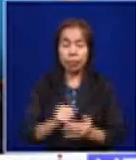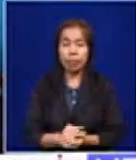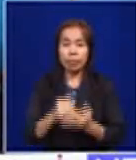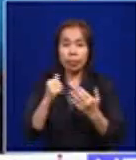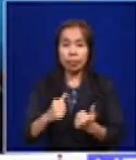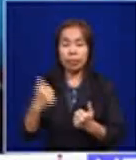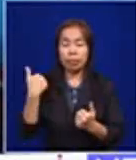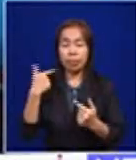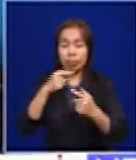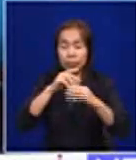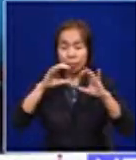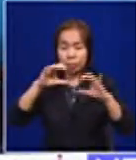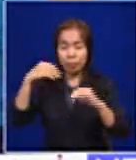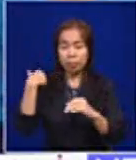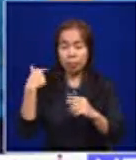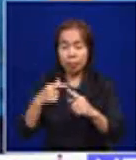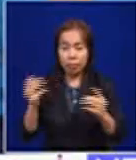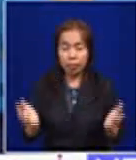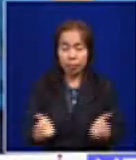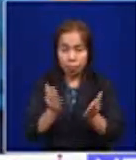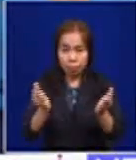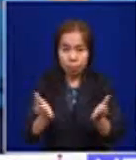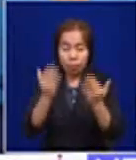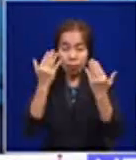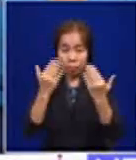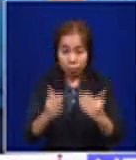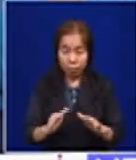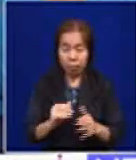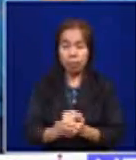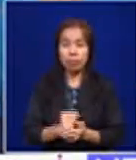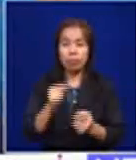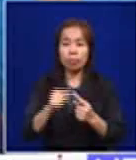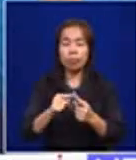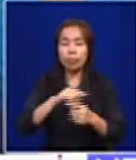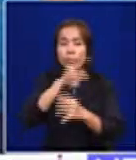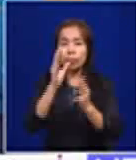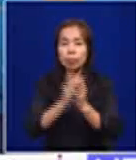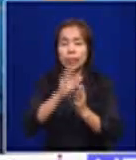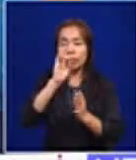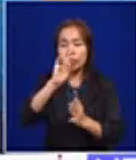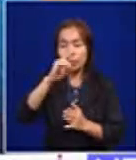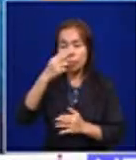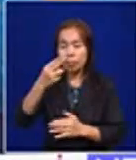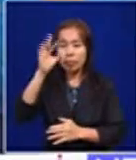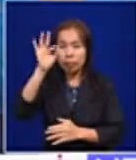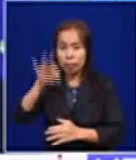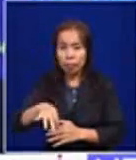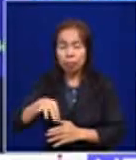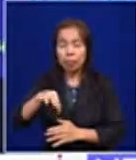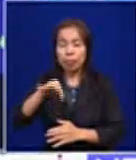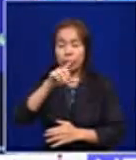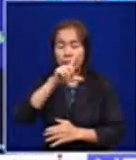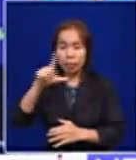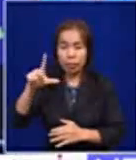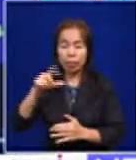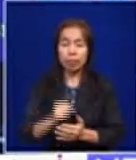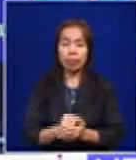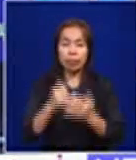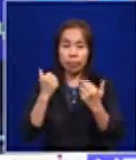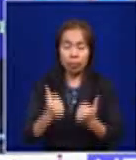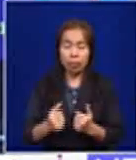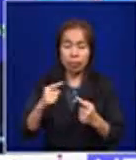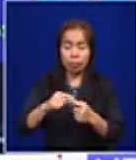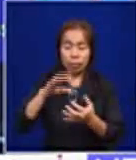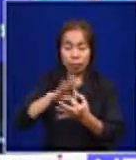สนุนเงินทุนให้แก่กองทุนหมู่บ้านและชุมชนเมืองจำนวน 79,556 กองทุนผ่านส